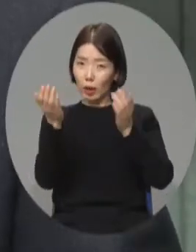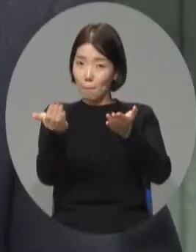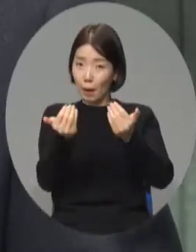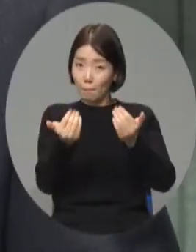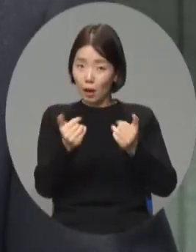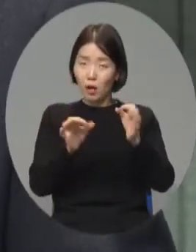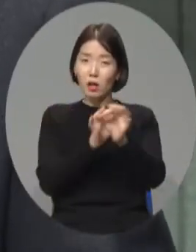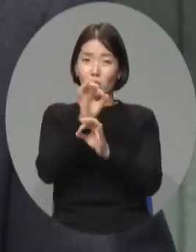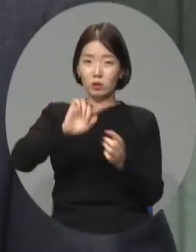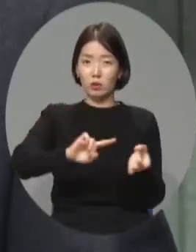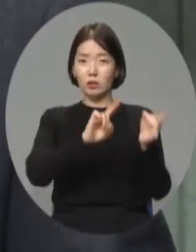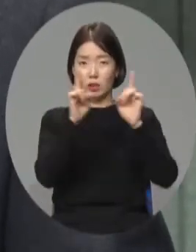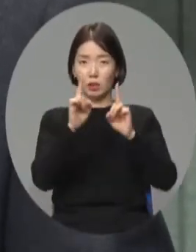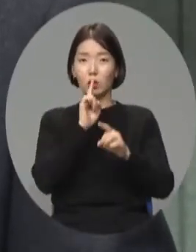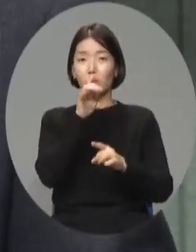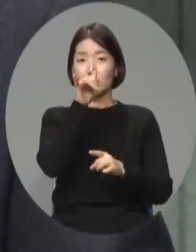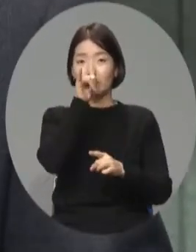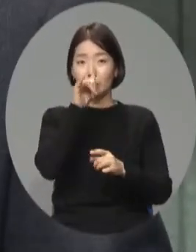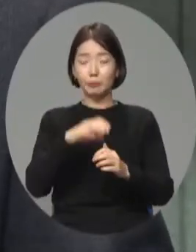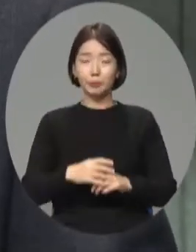경제를 살리겠다 고 말했습니다